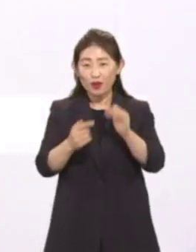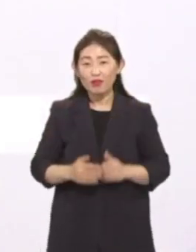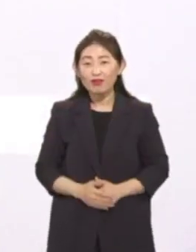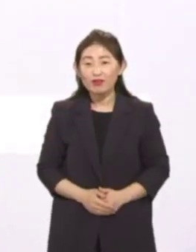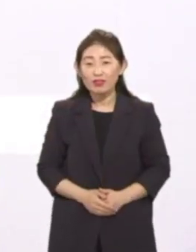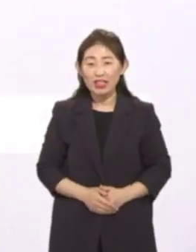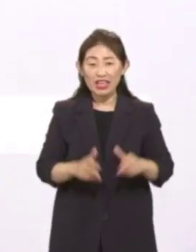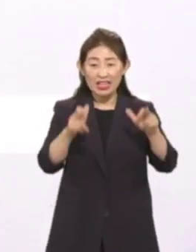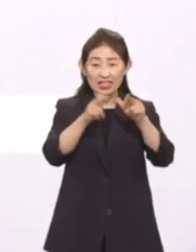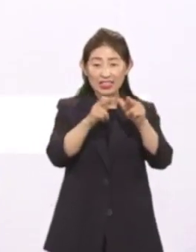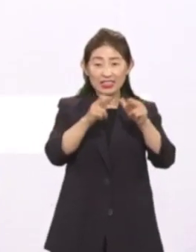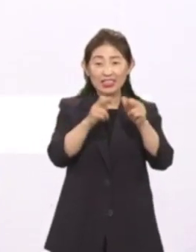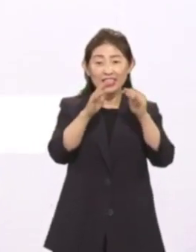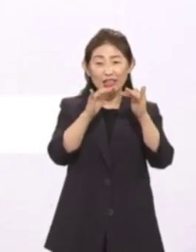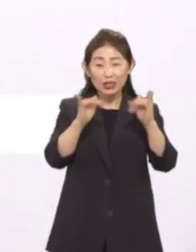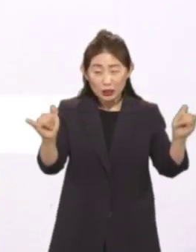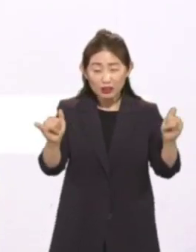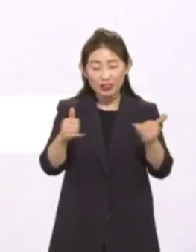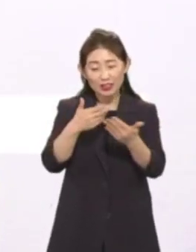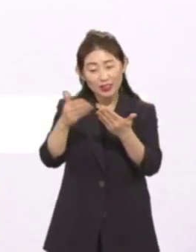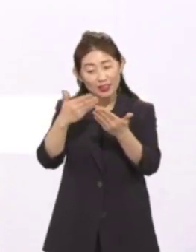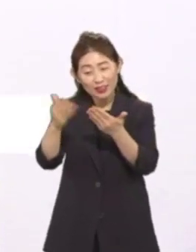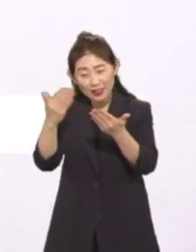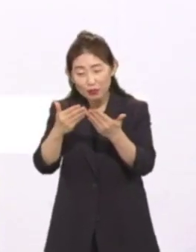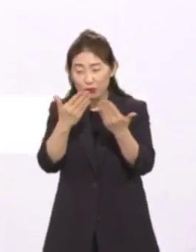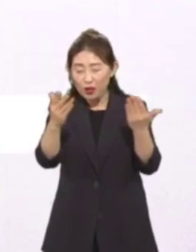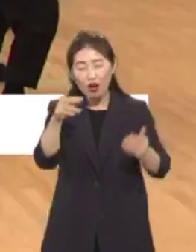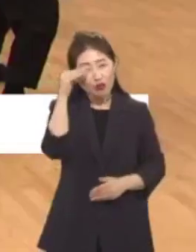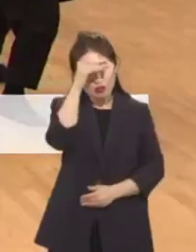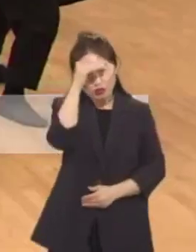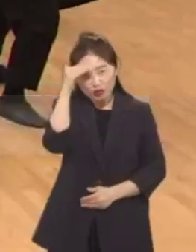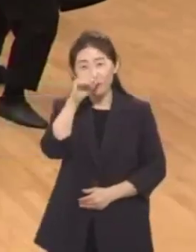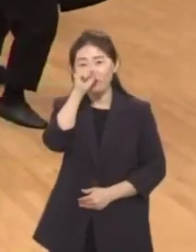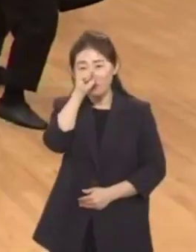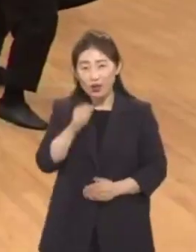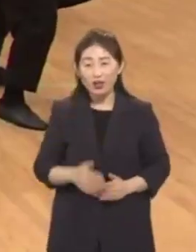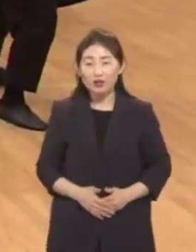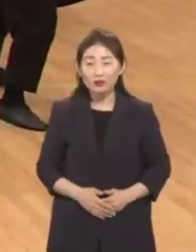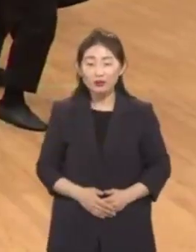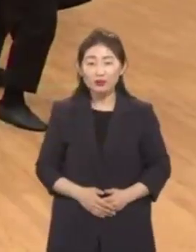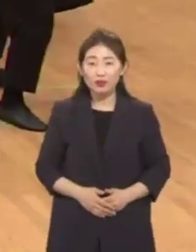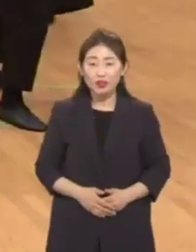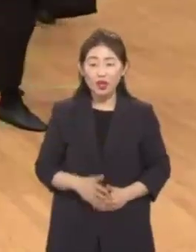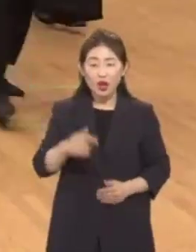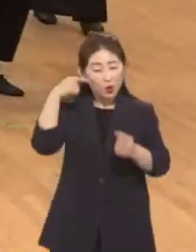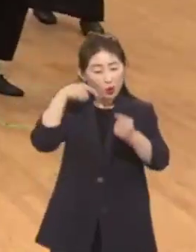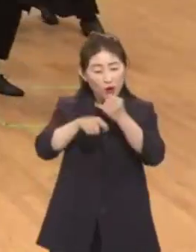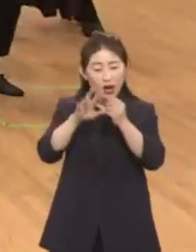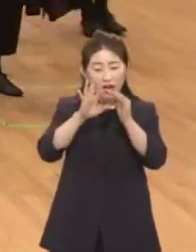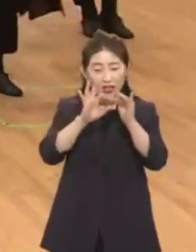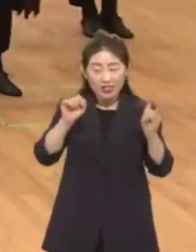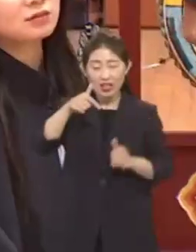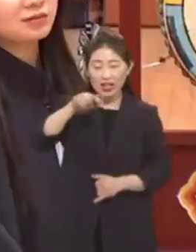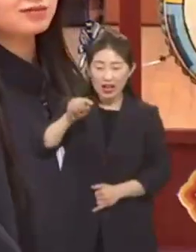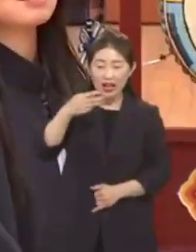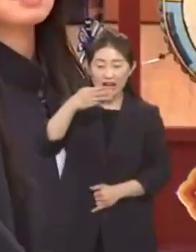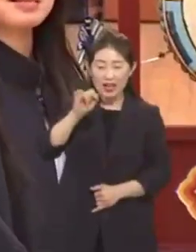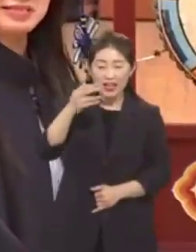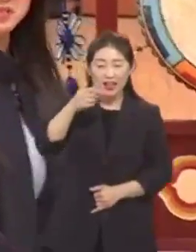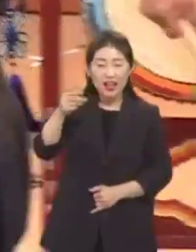한번 음미해보시는 것도 좋은 기회라고 생각됩니다. 지동설을 지지한 과학자 갈릴레오 갈릴레이의